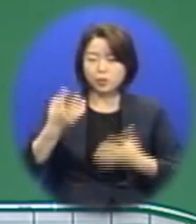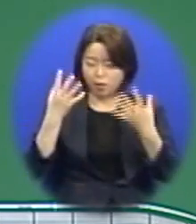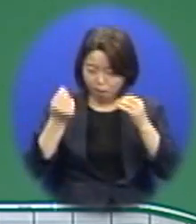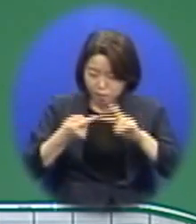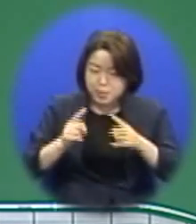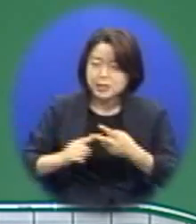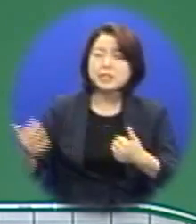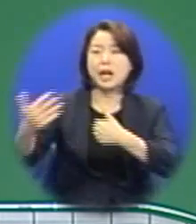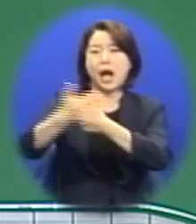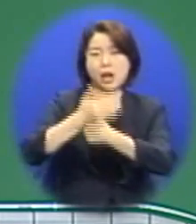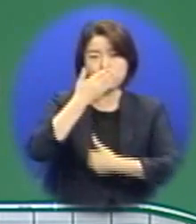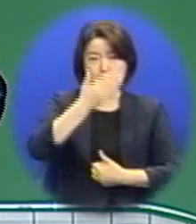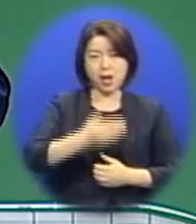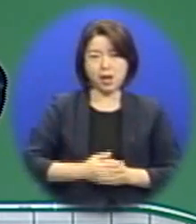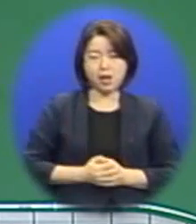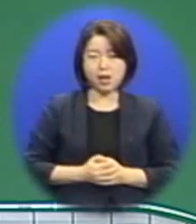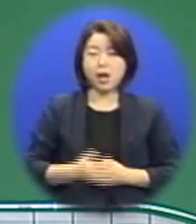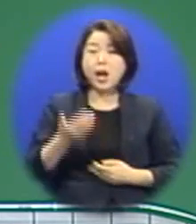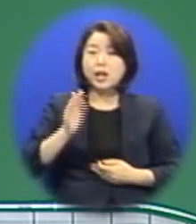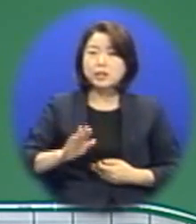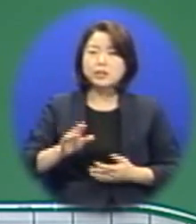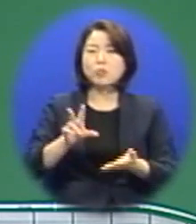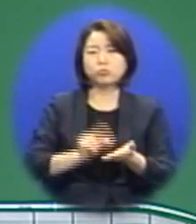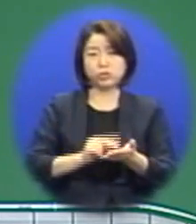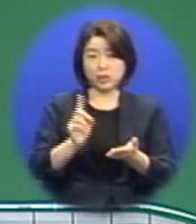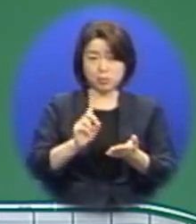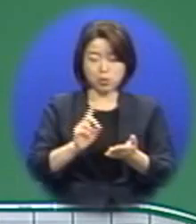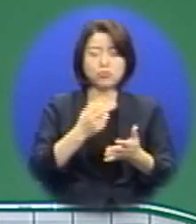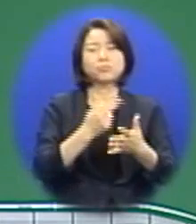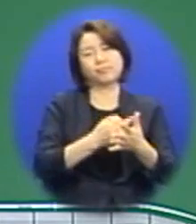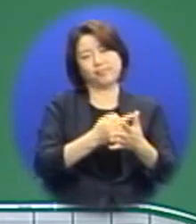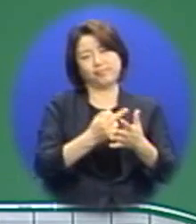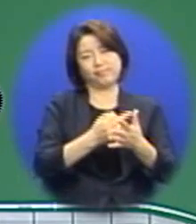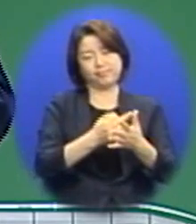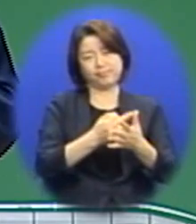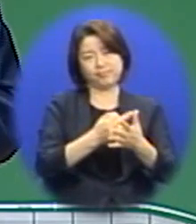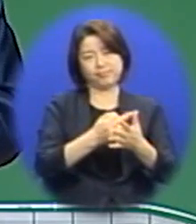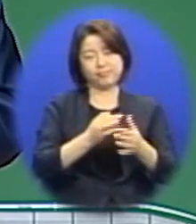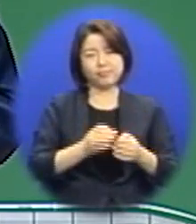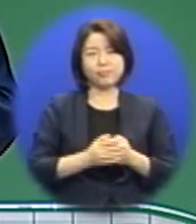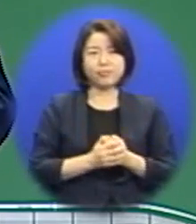있어요. 그런데 문제는 큰아들입니다. 큰아들은